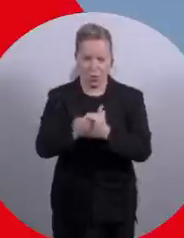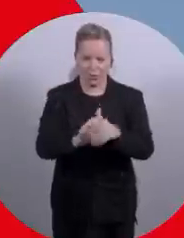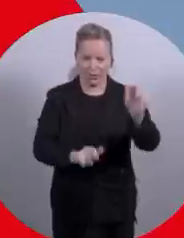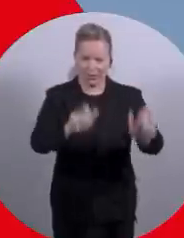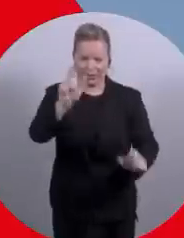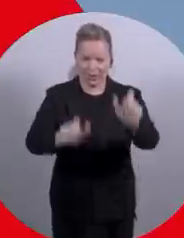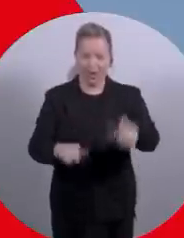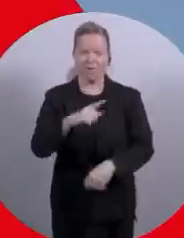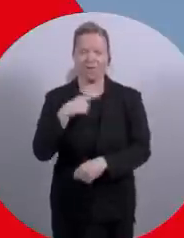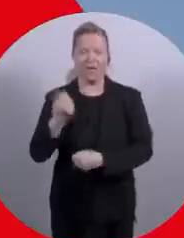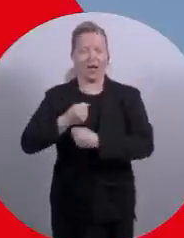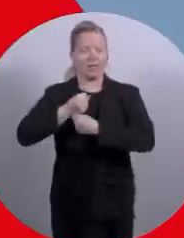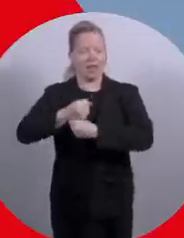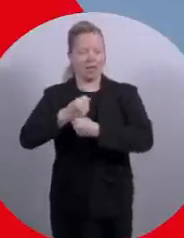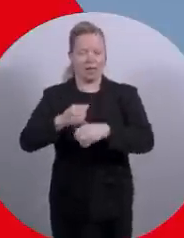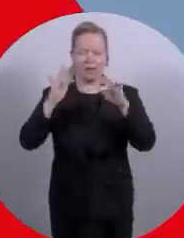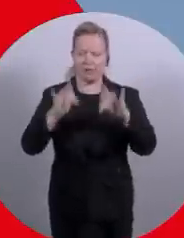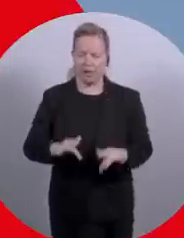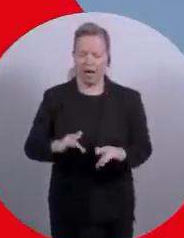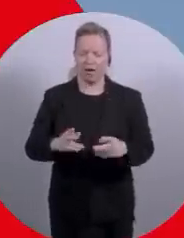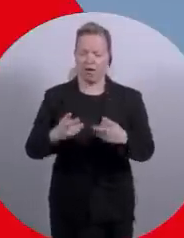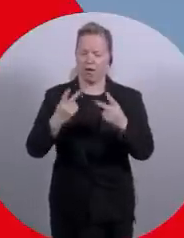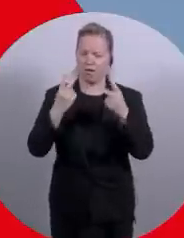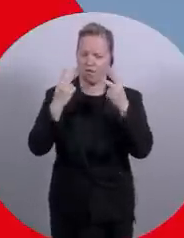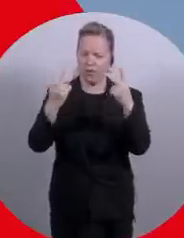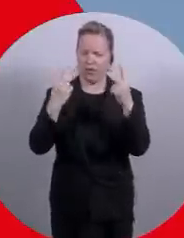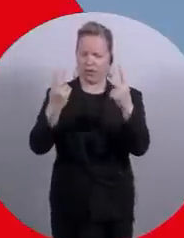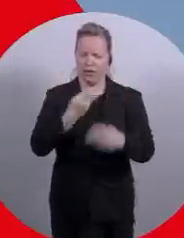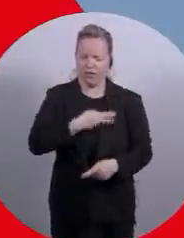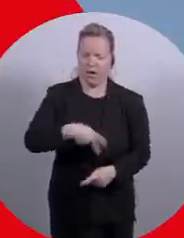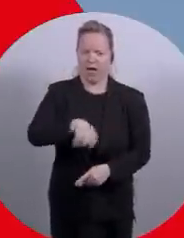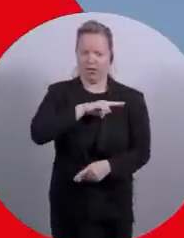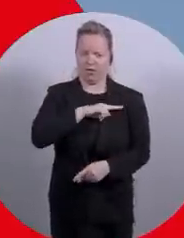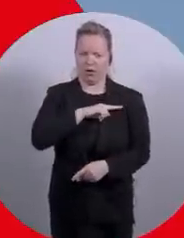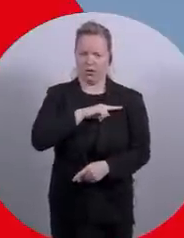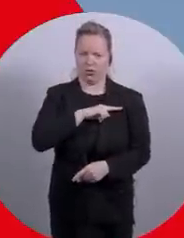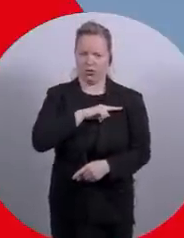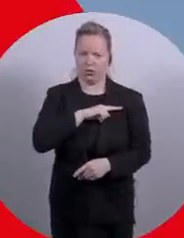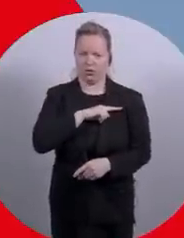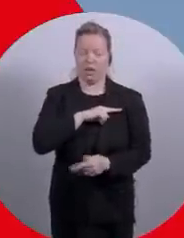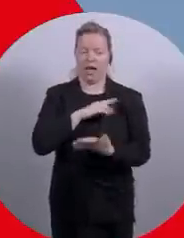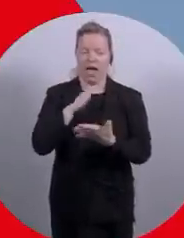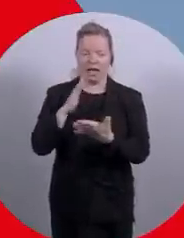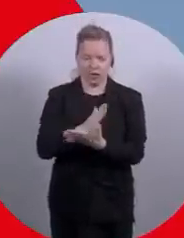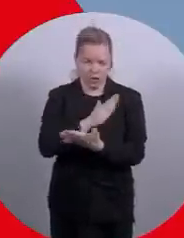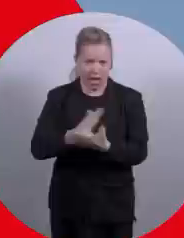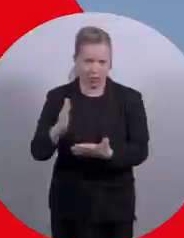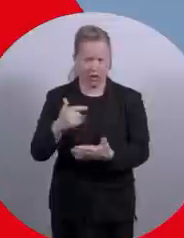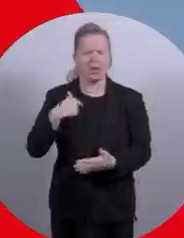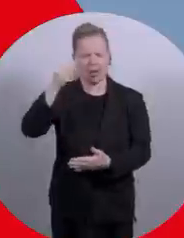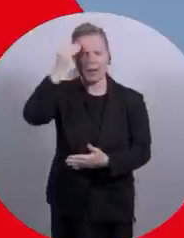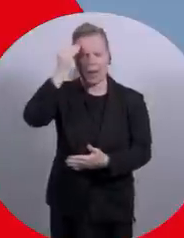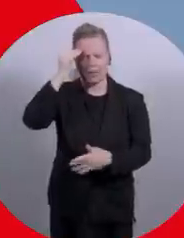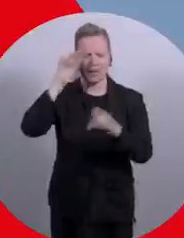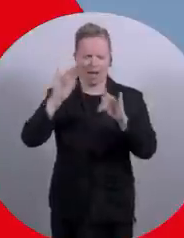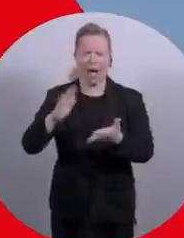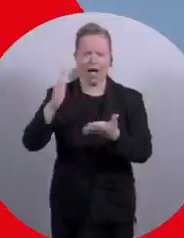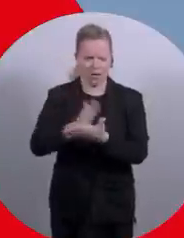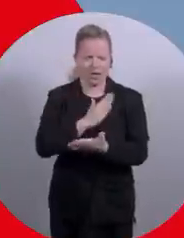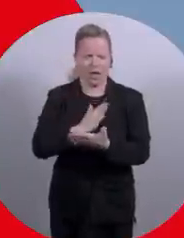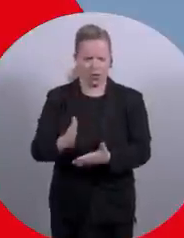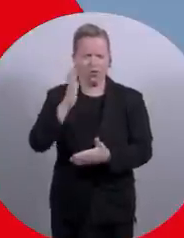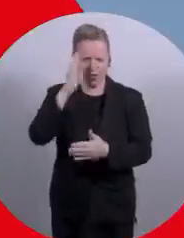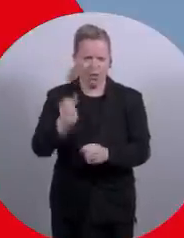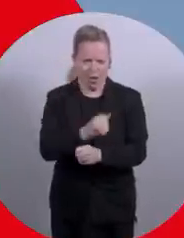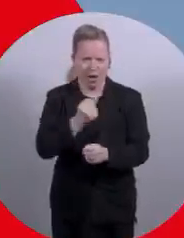Delegierte hier eine große Verantwortung zu treffen und ich glaube wir werden die Entscheidungen treffen wie sie fallen